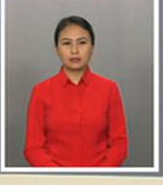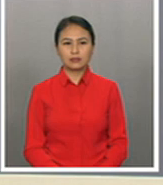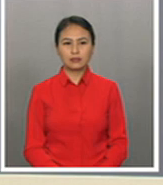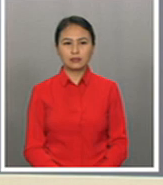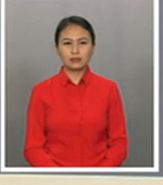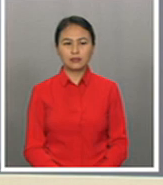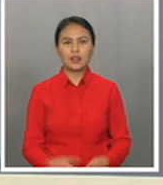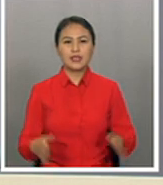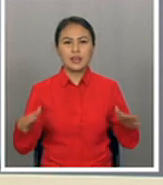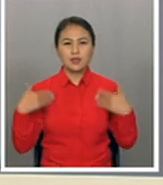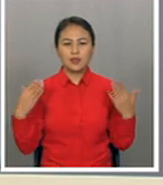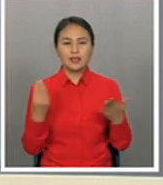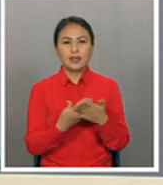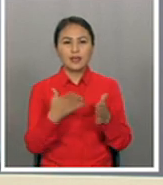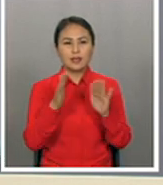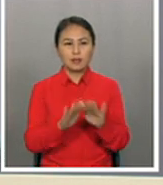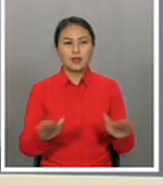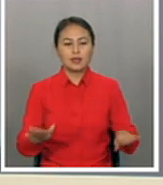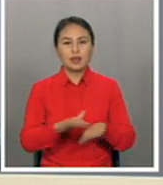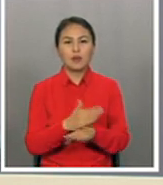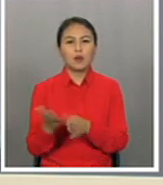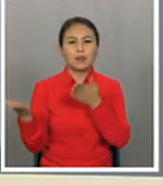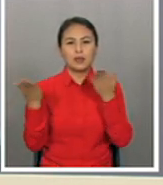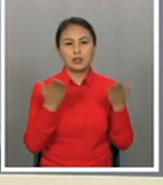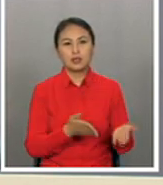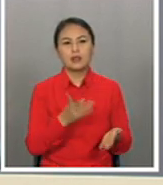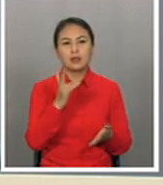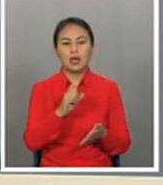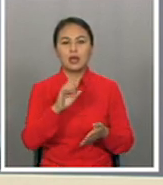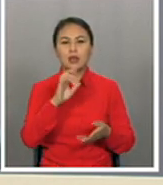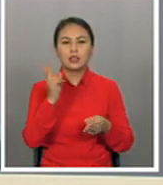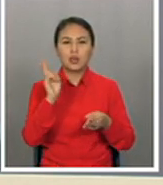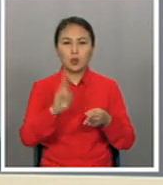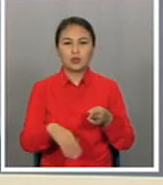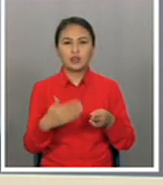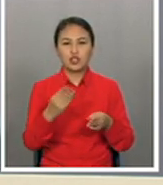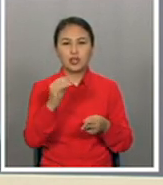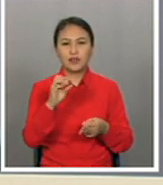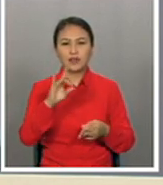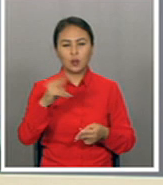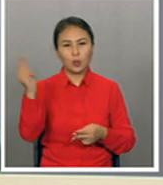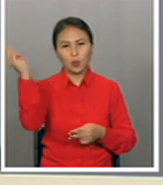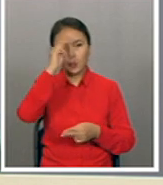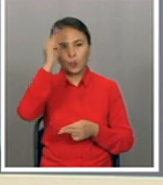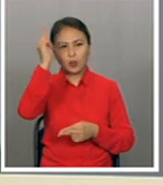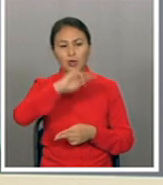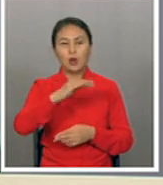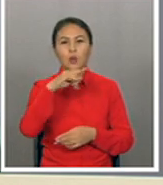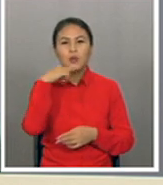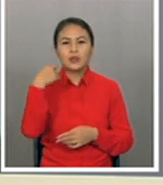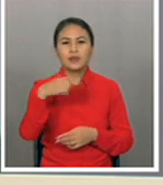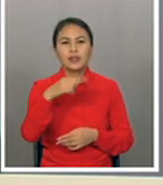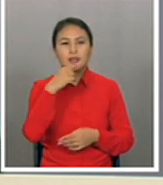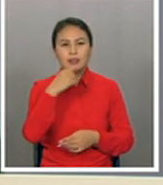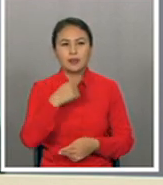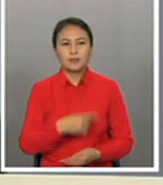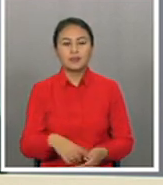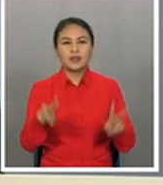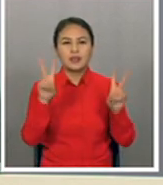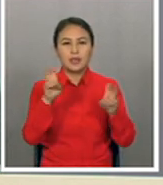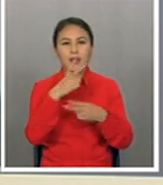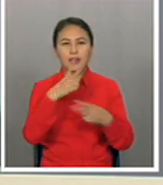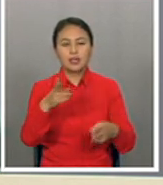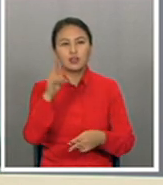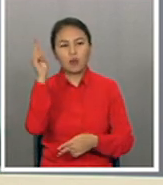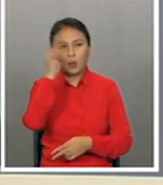Здравствуйте, дорогие ребята! Добро пожаловать на заключительный в этой четверти урок русского языка. Тема нашего